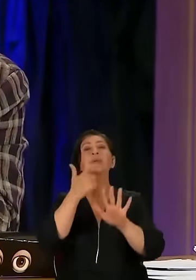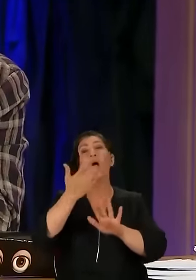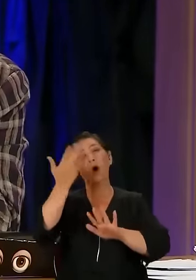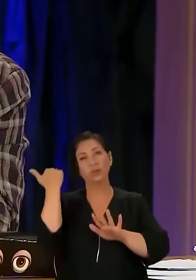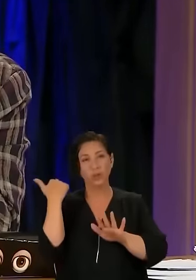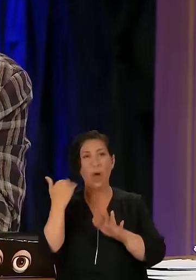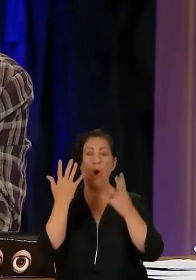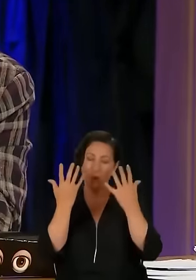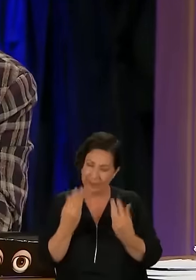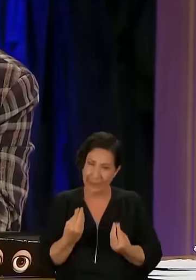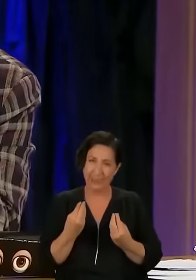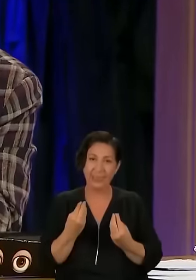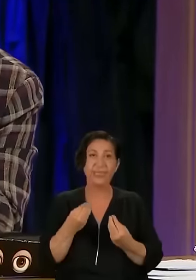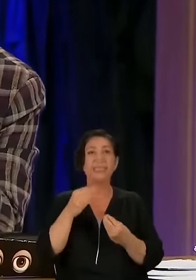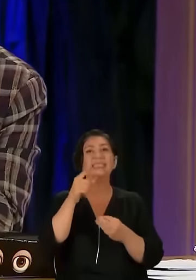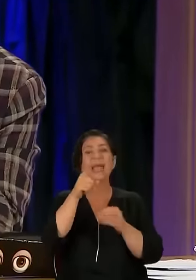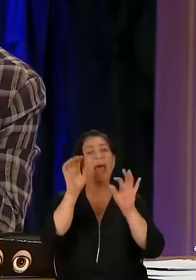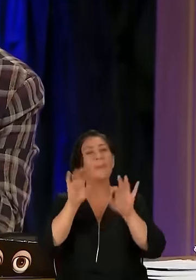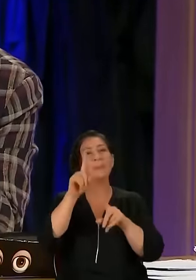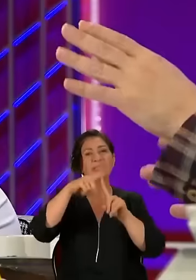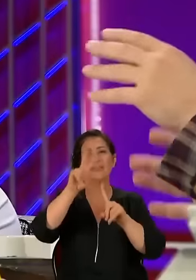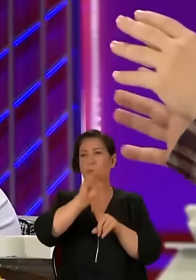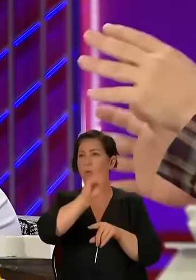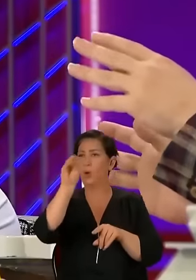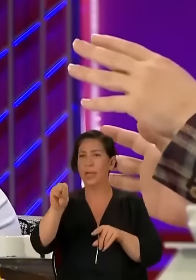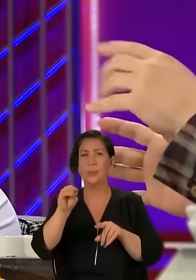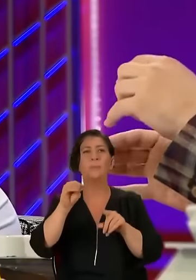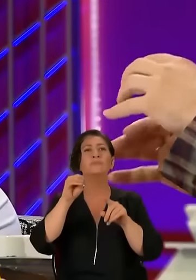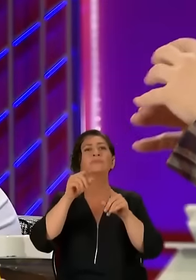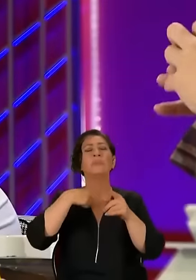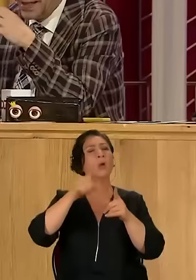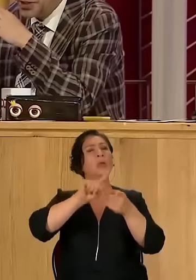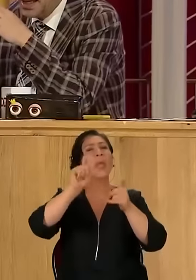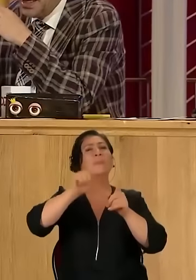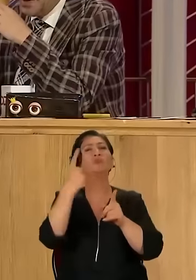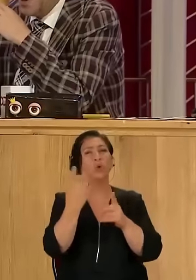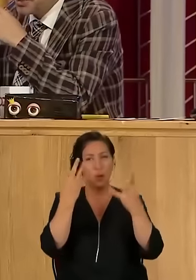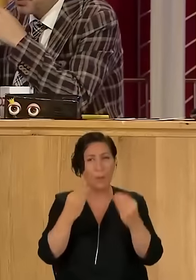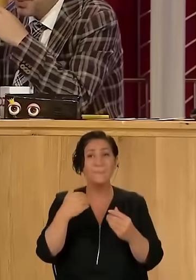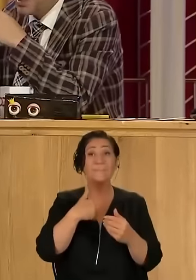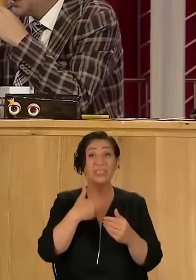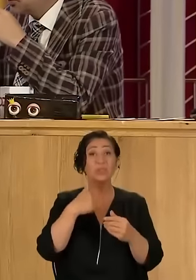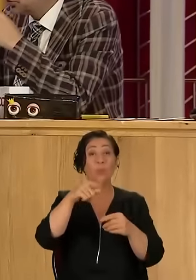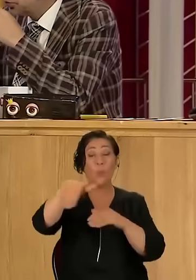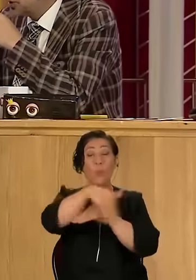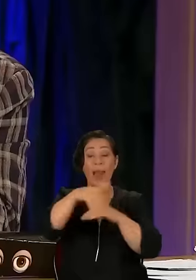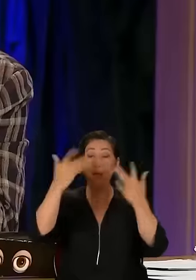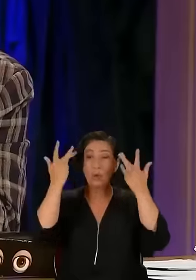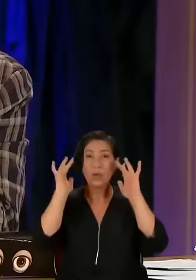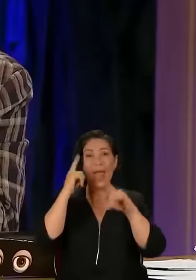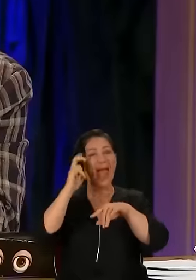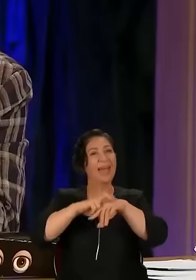önce olsaydı... seni hemen bir televizyona koyardım. Hatta prodüktörün olurdum. Çünkü bence bu mahalle